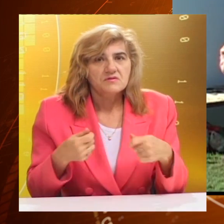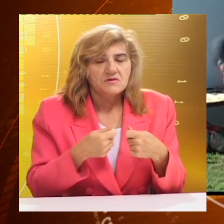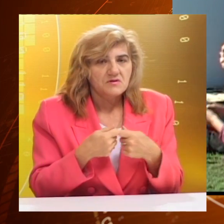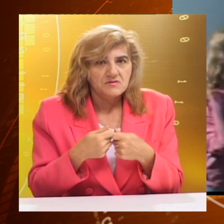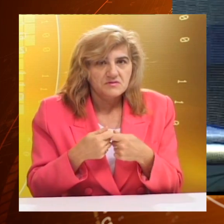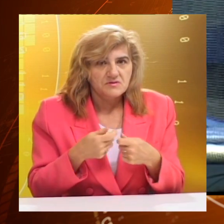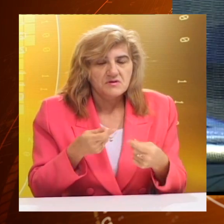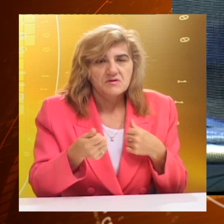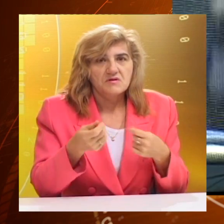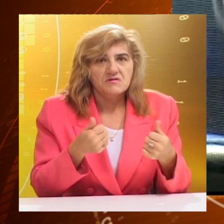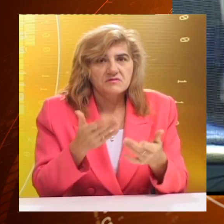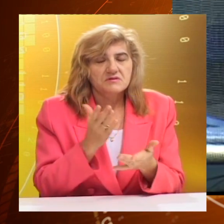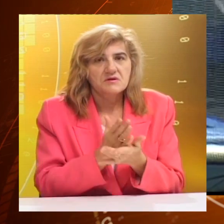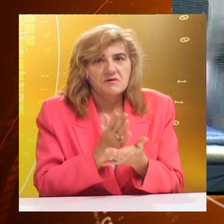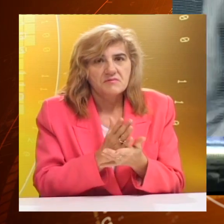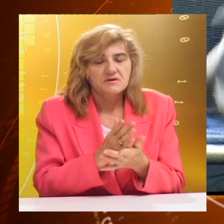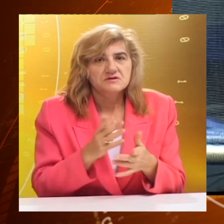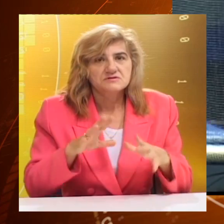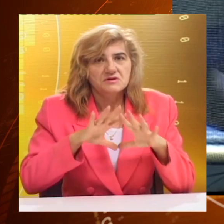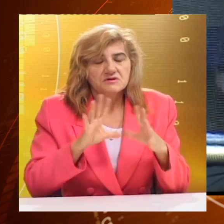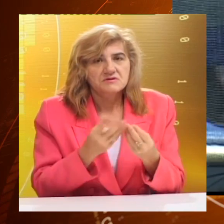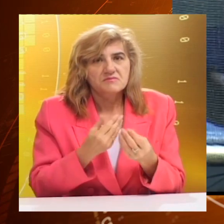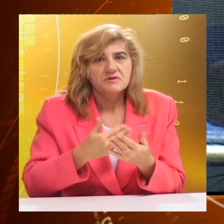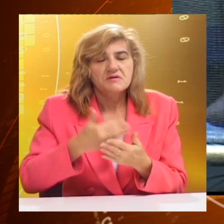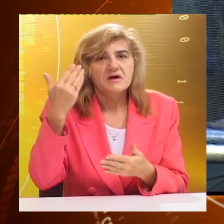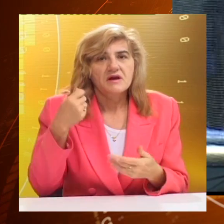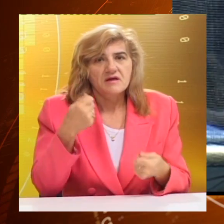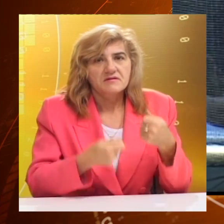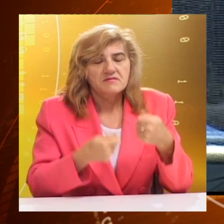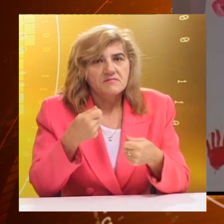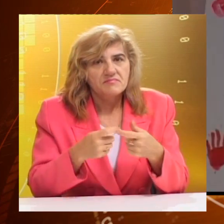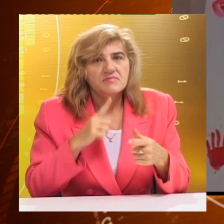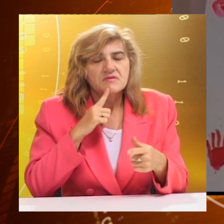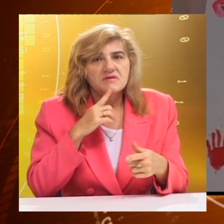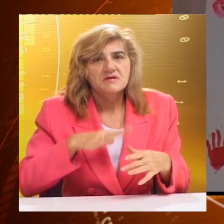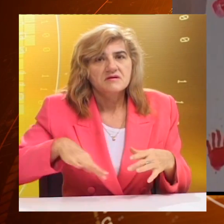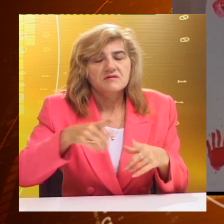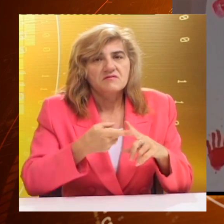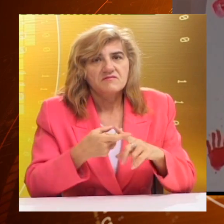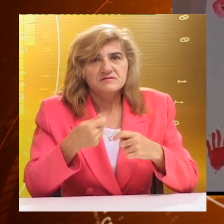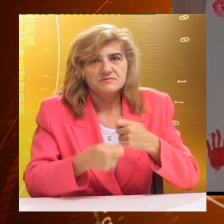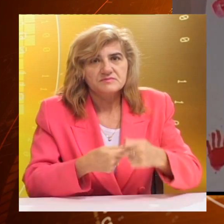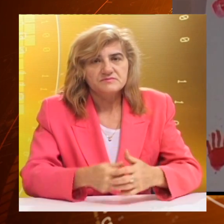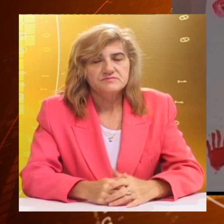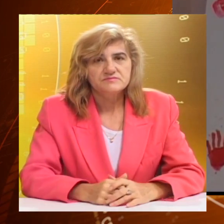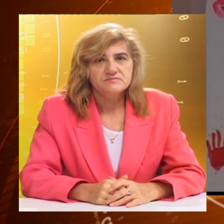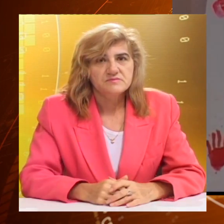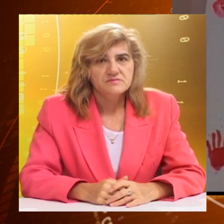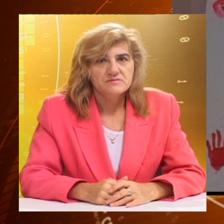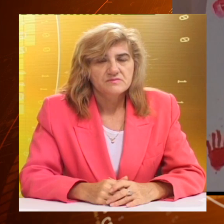pomaže ga veliki broj volontera, finansiranje se isključivo svodi na sredstva iz budžeta lokalne samouprave i konkurisanje na srodne projekte.